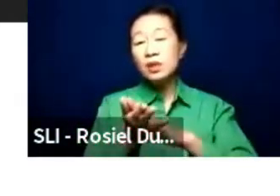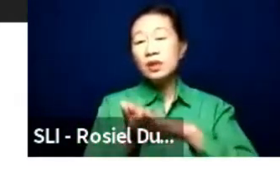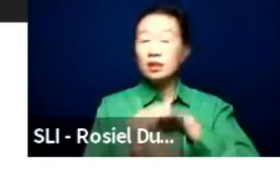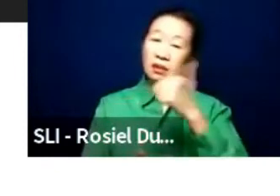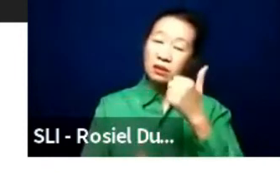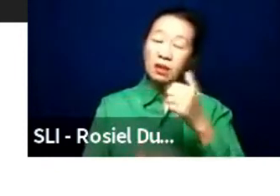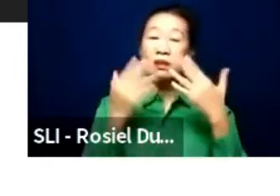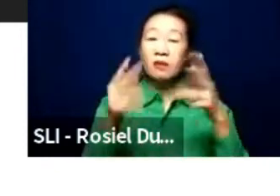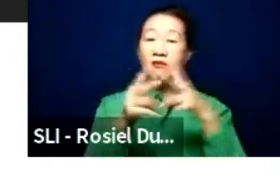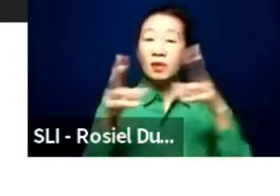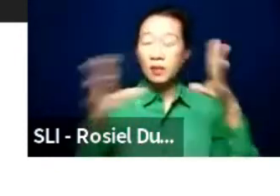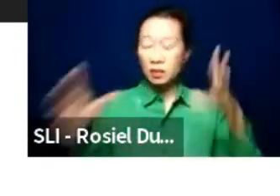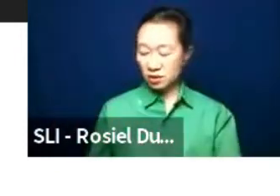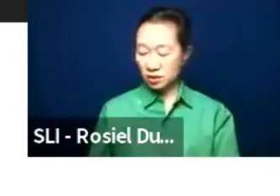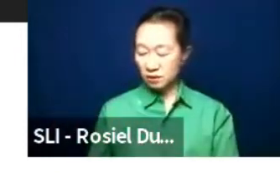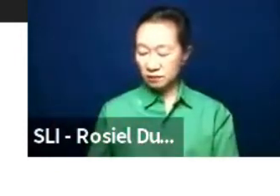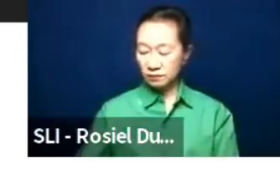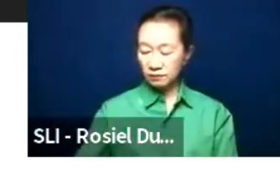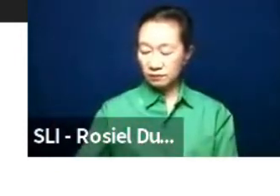very much.